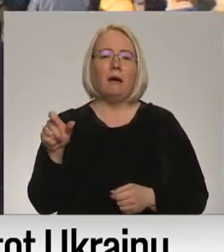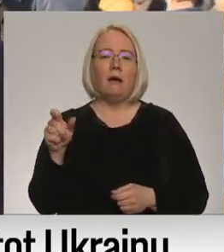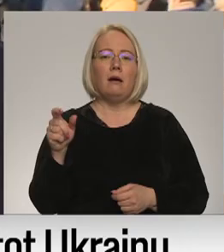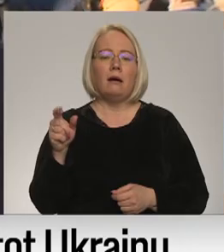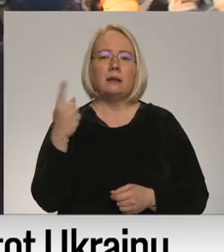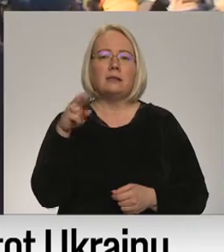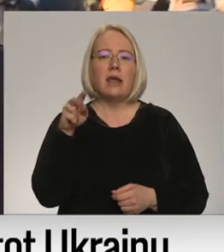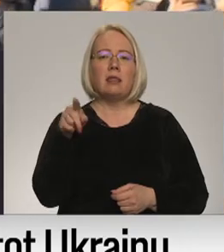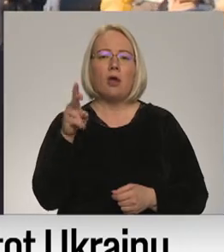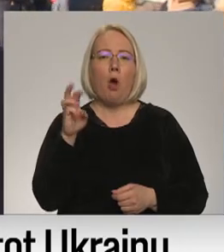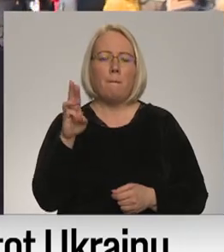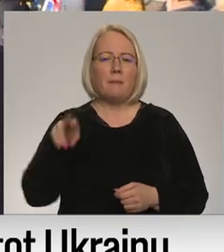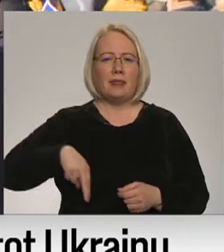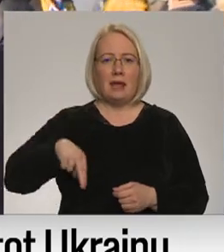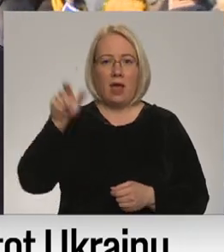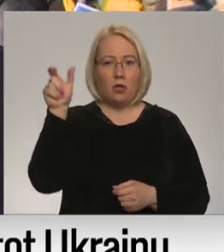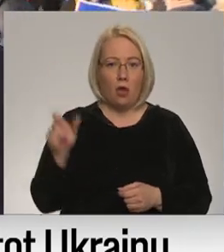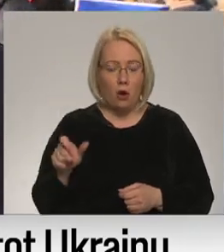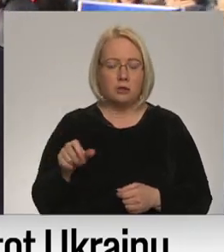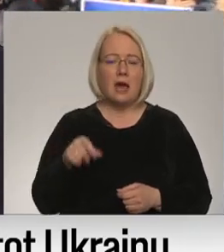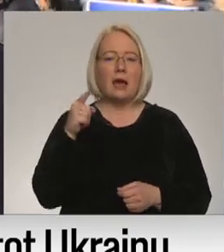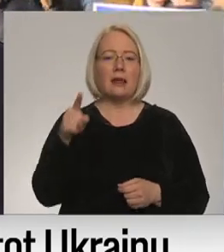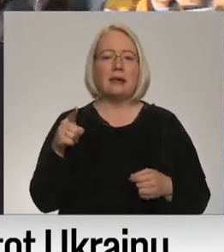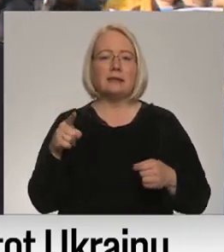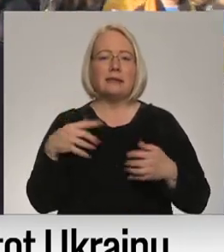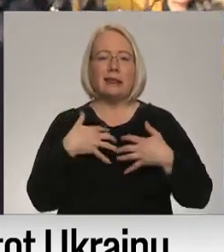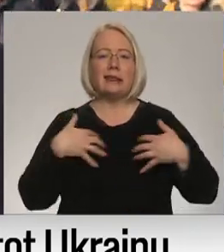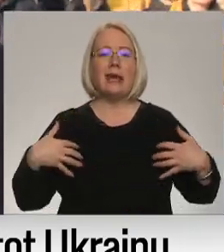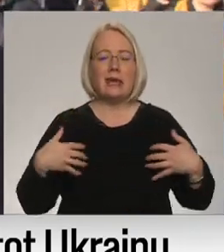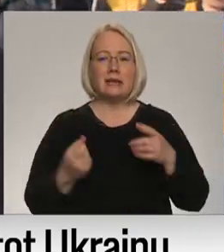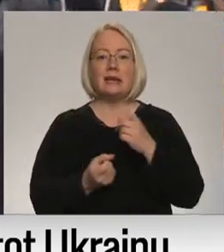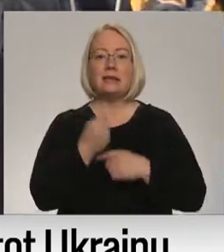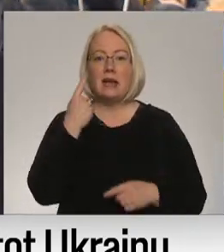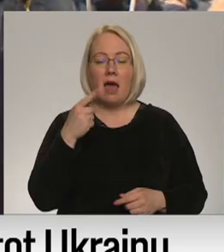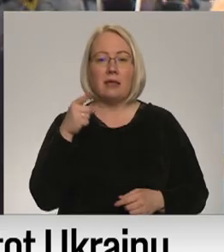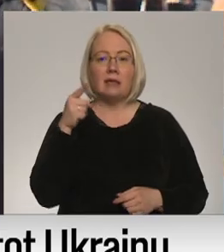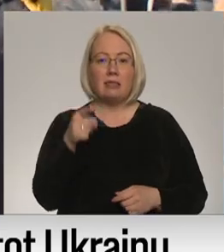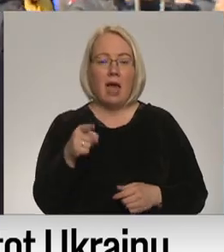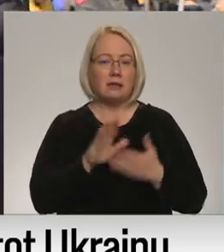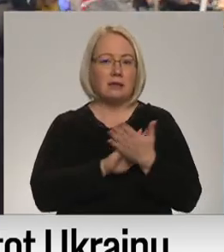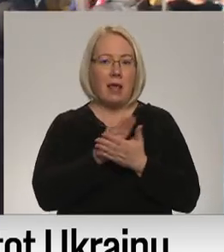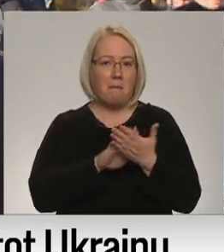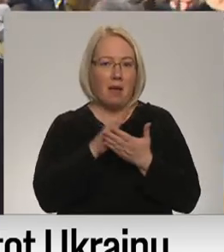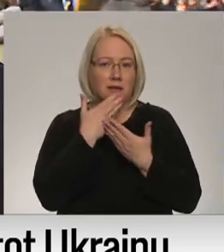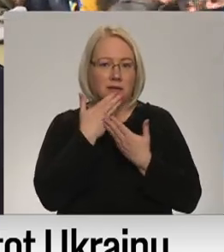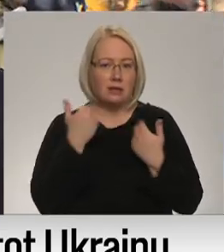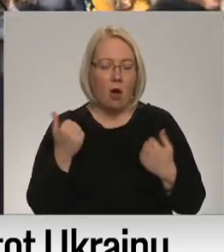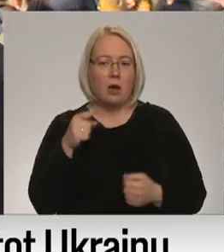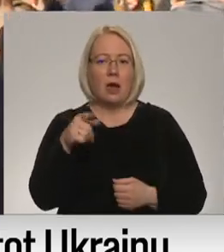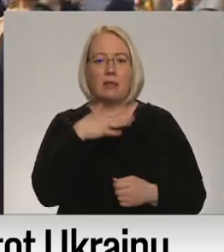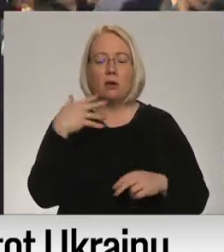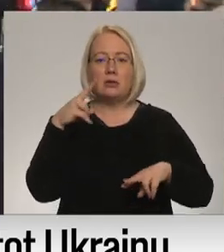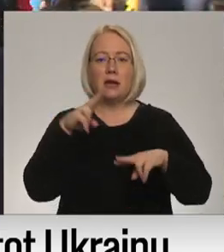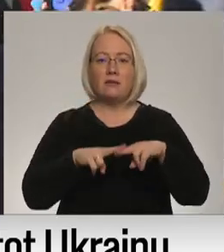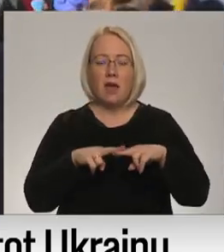direktors, ja, ka tas tīģers izrādījās nemaz tāds nav, ka viņš ir daudzās vietās